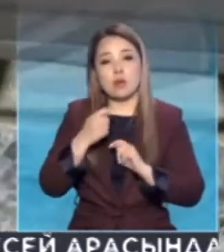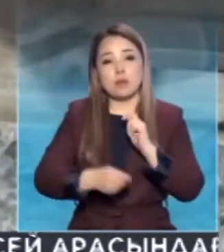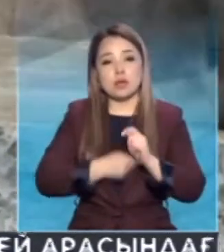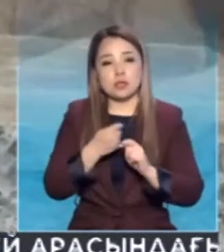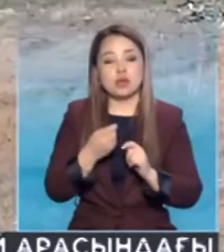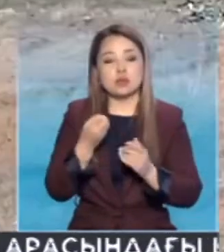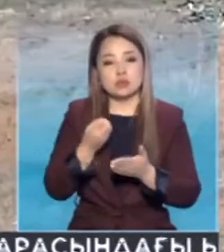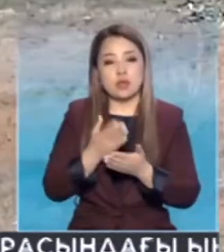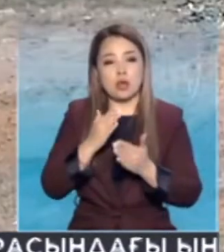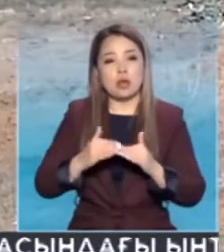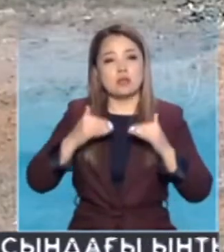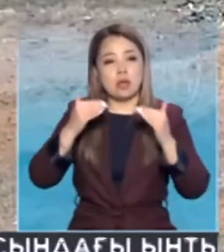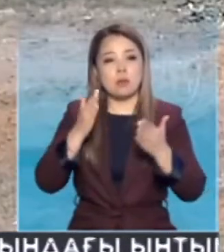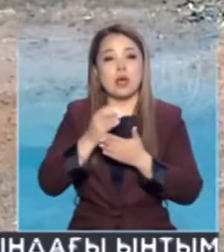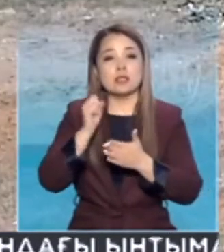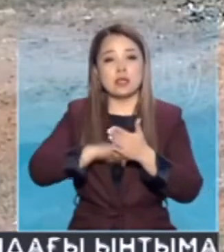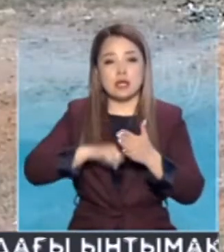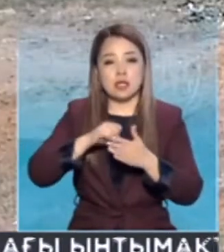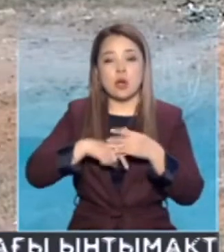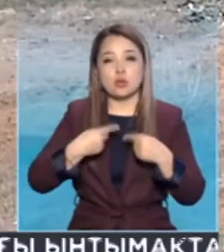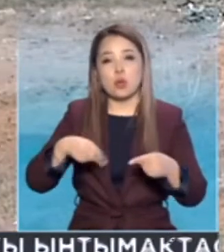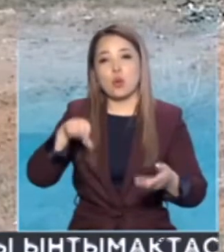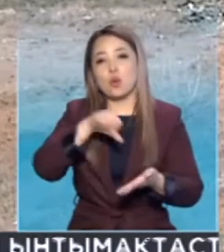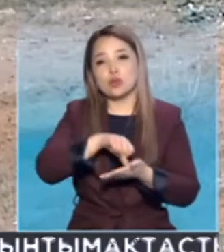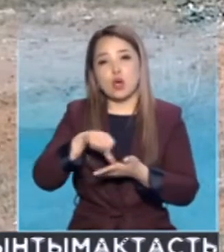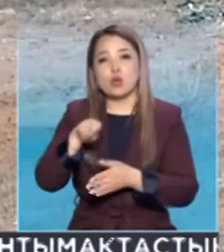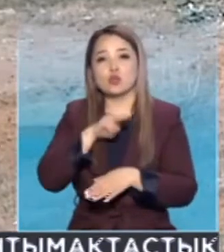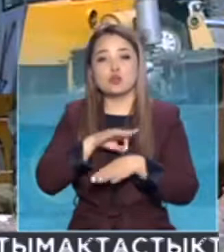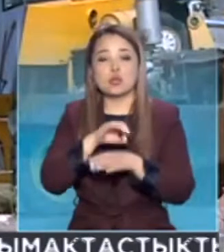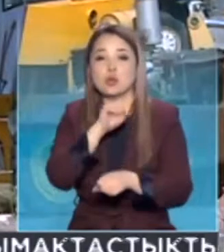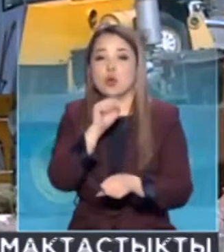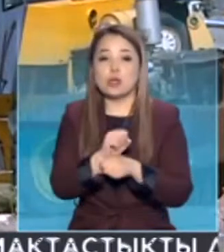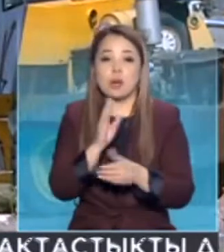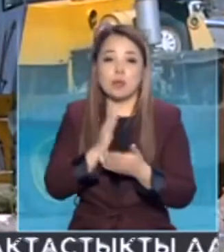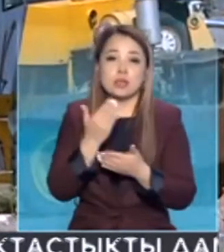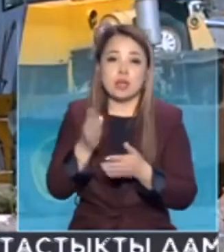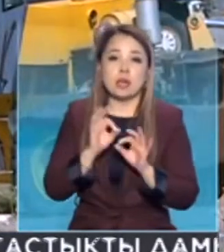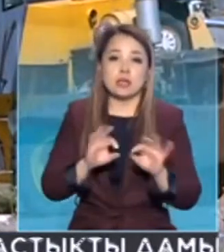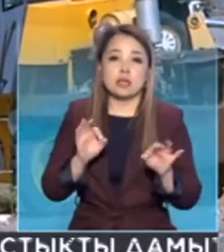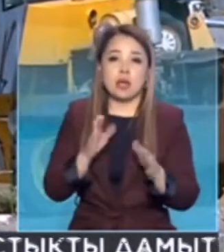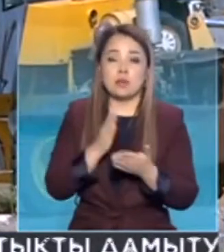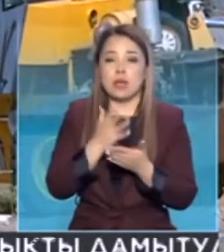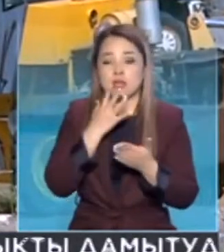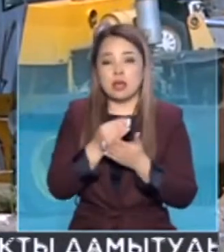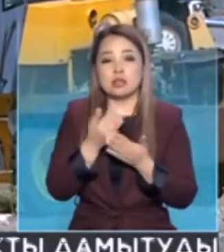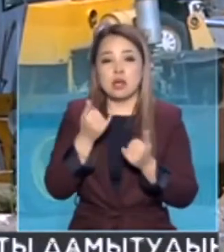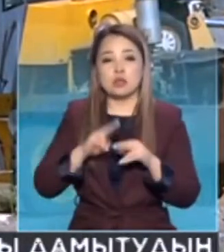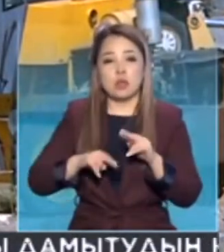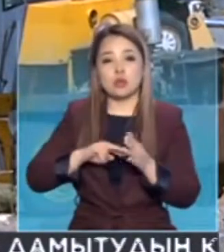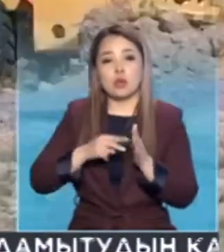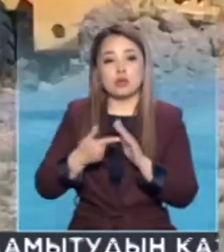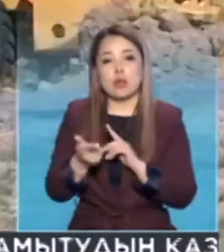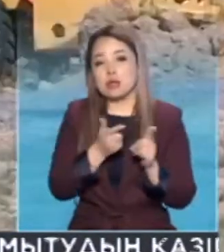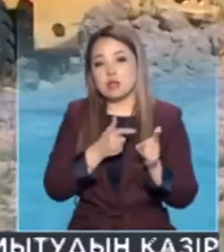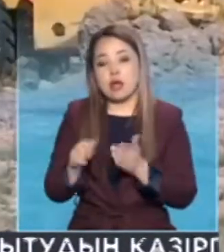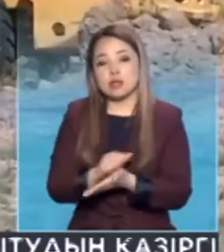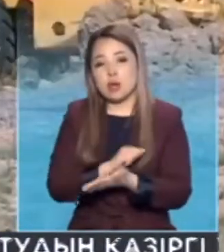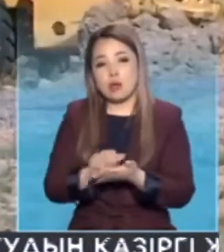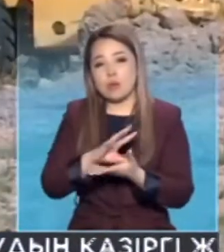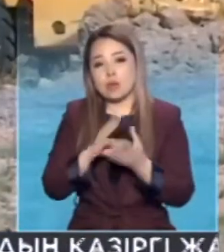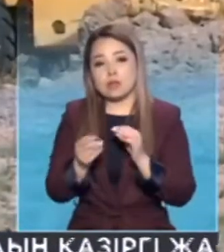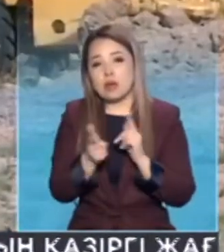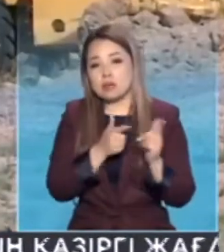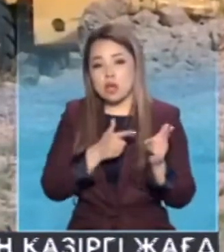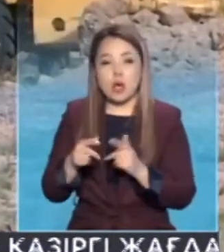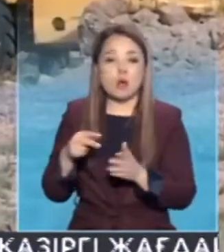бірнеше есеге қымбаттаған. Салдарынан кей учаскелерде жұмыс тоқтап қалды. Мердігерлер болса 2016 жылы әзірленген жобалық сметалық құжатта бекіген